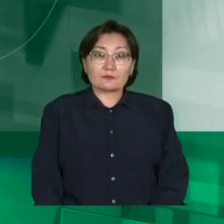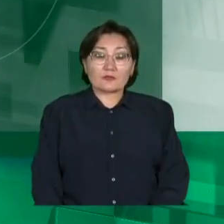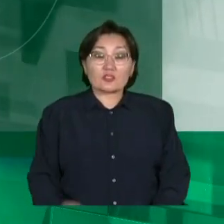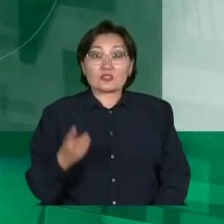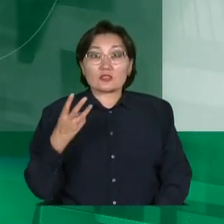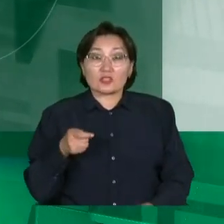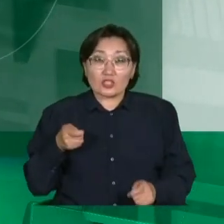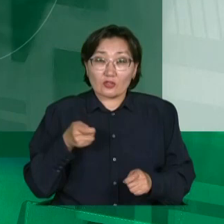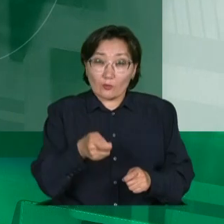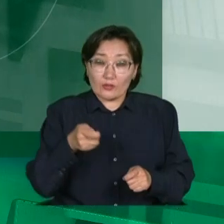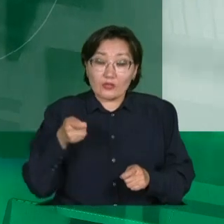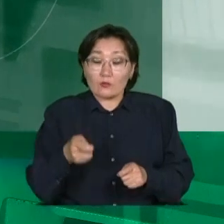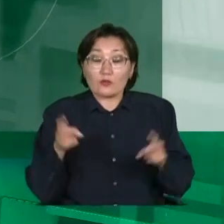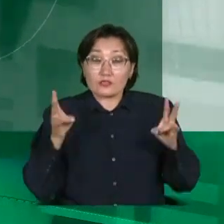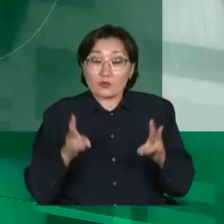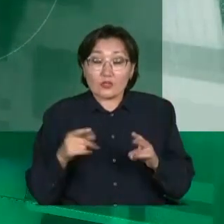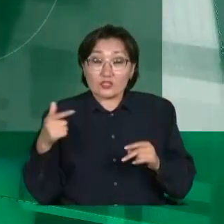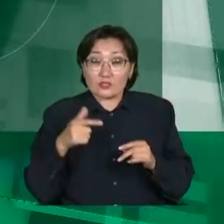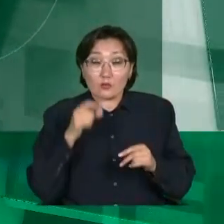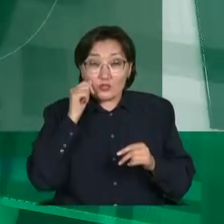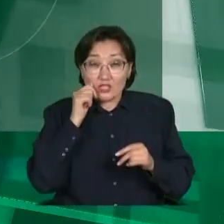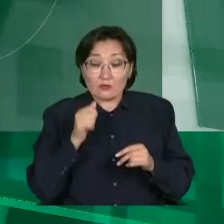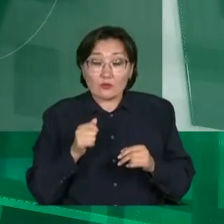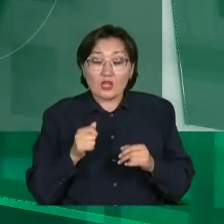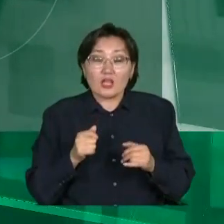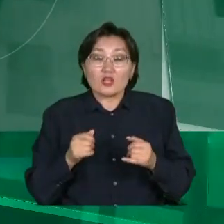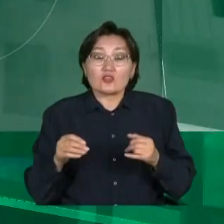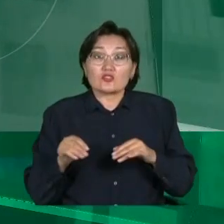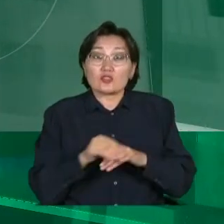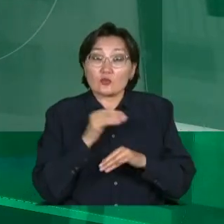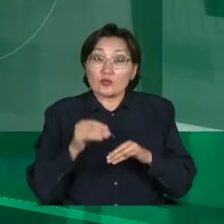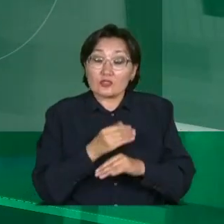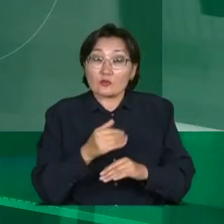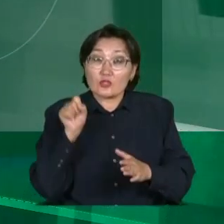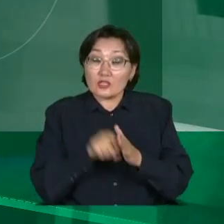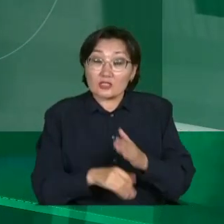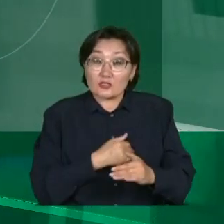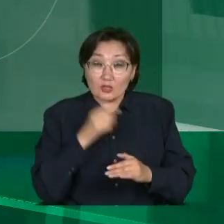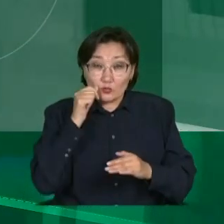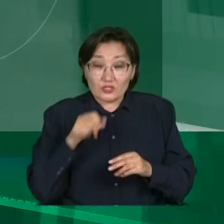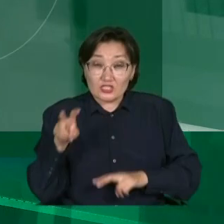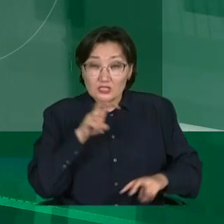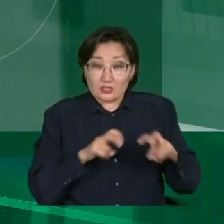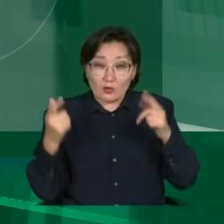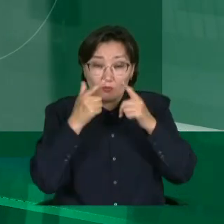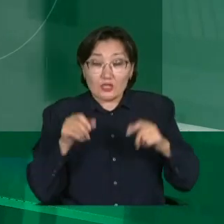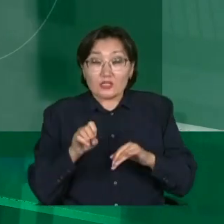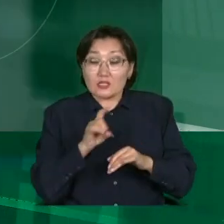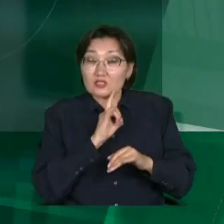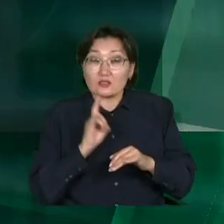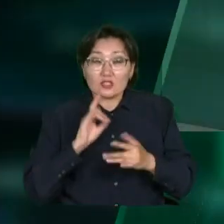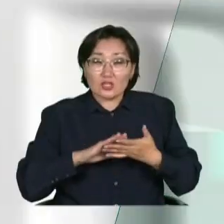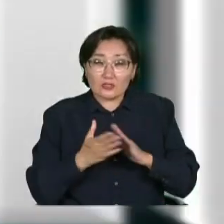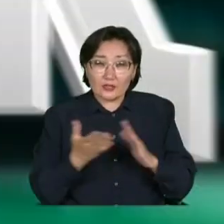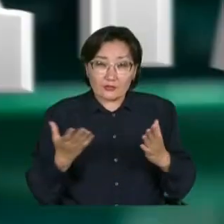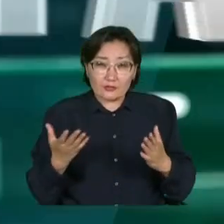Бірнеше пышақ жарақатын салған. Атырауда азаматтық некедегі жұбайын өлтіруге оқталған ер адам іздестіріліп жатыр. Әйелдің жағдайы қалай?